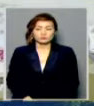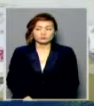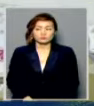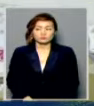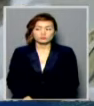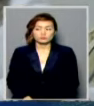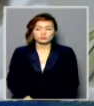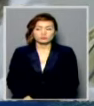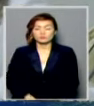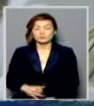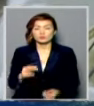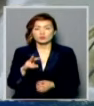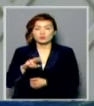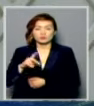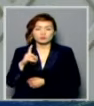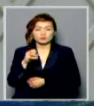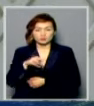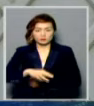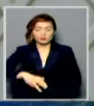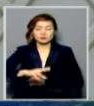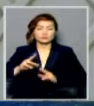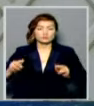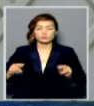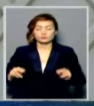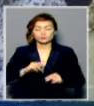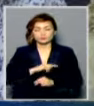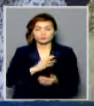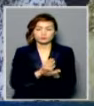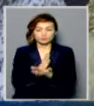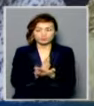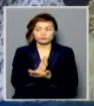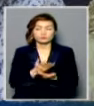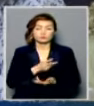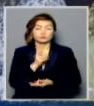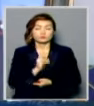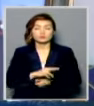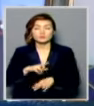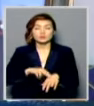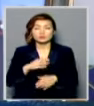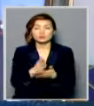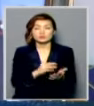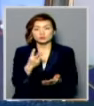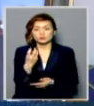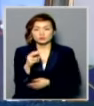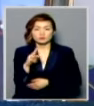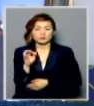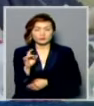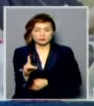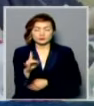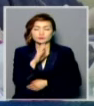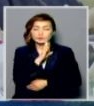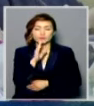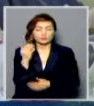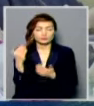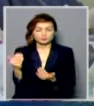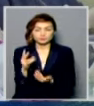Мерекеде мерей тасығандардың бірі Ләззат Мұқанова. Ол антына адалдық танытып, қызмет бабында қаза тапқан полиция қызметкері Шалқар Ақымғалиевтің